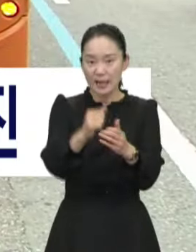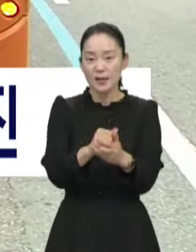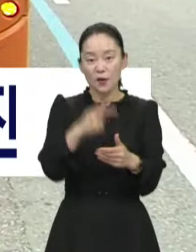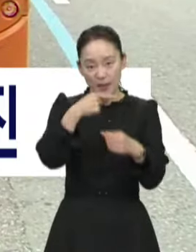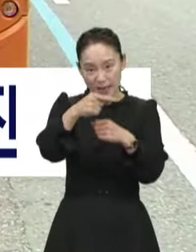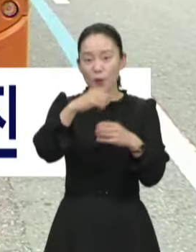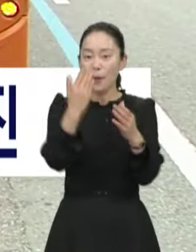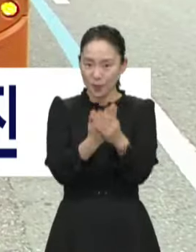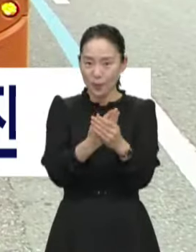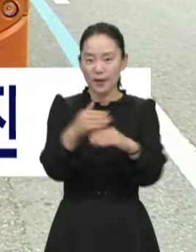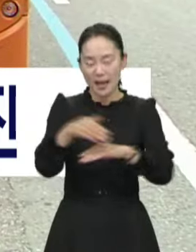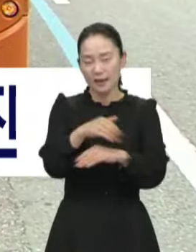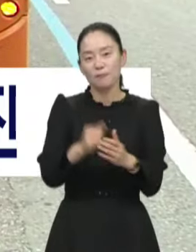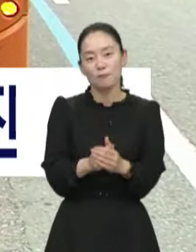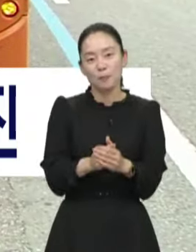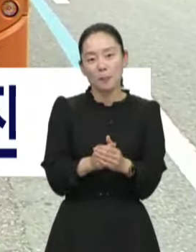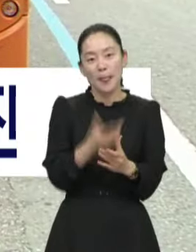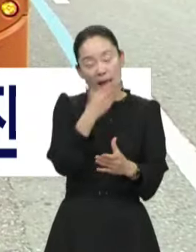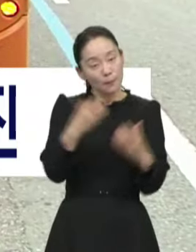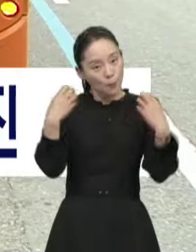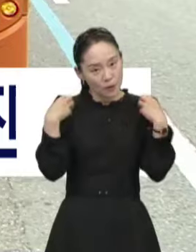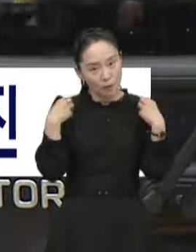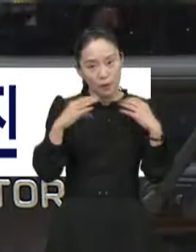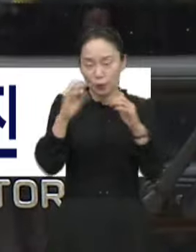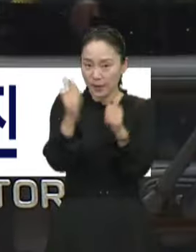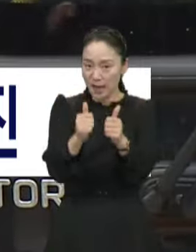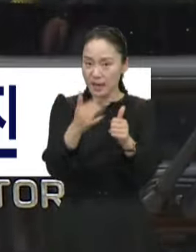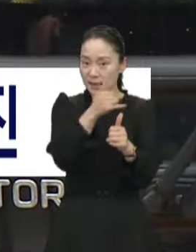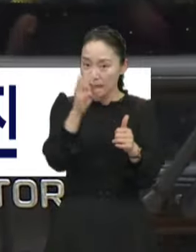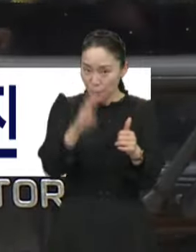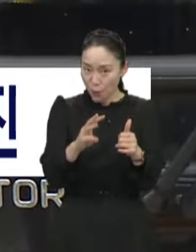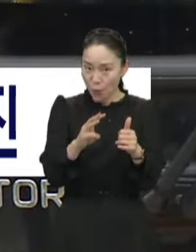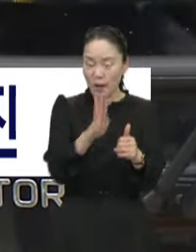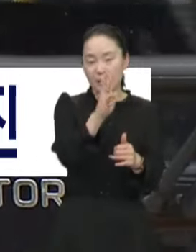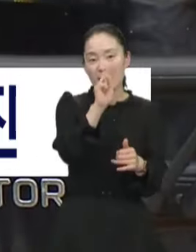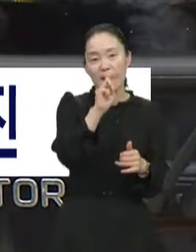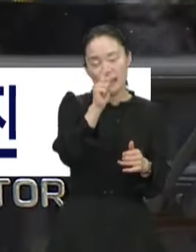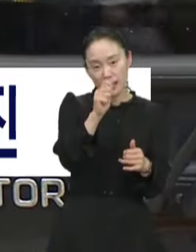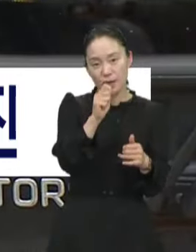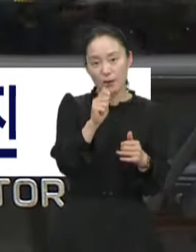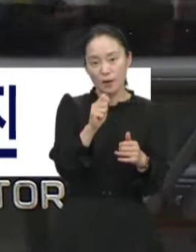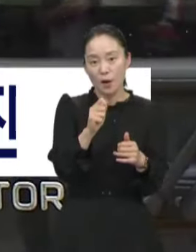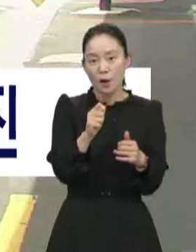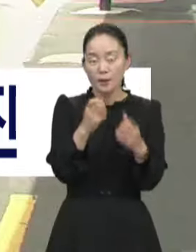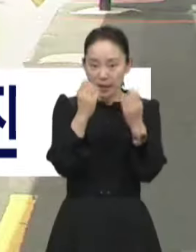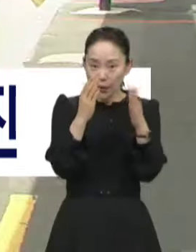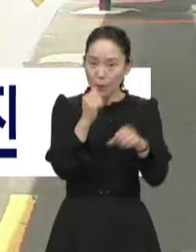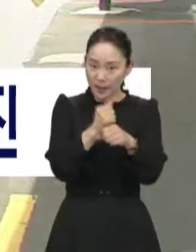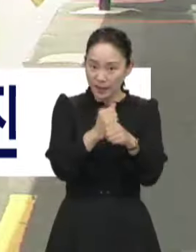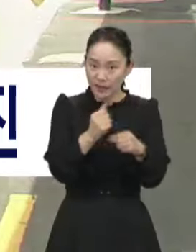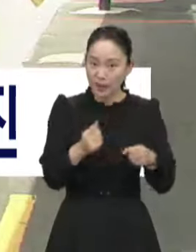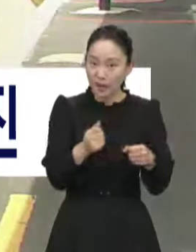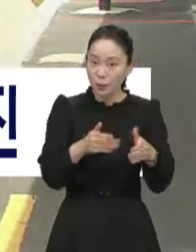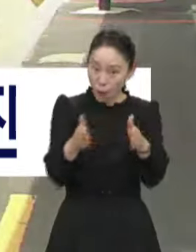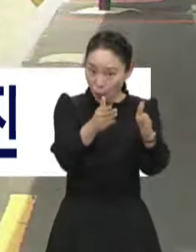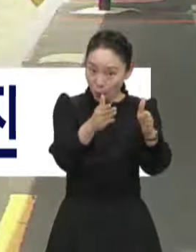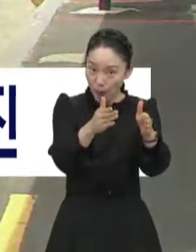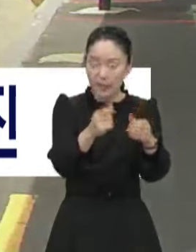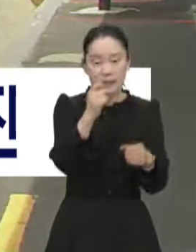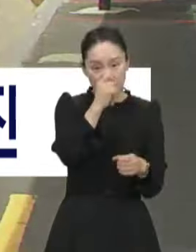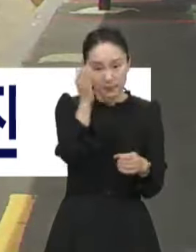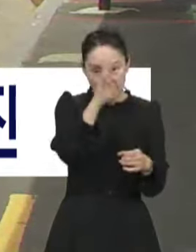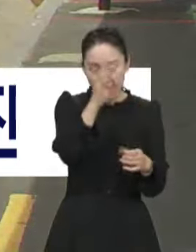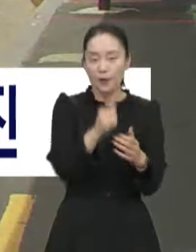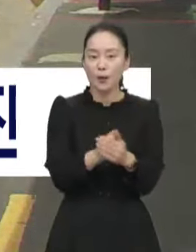밝혔습니다 행복청은 이와 함께 국회 제종 의사당 BRT 등 신설이 필요한 노선을 적극 발굴하고